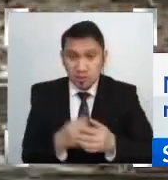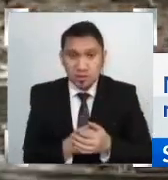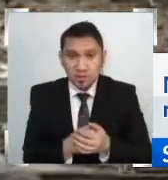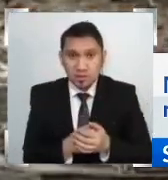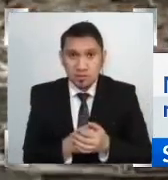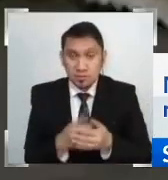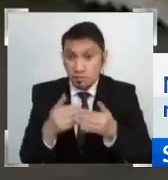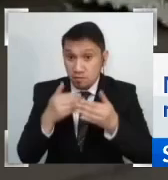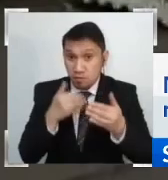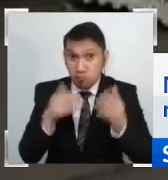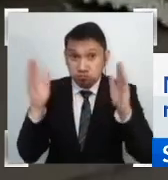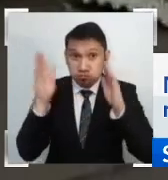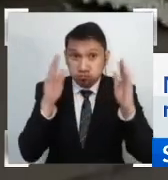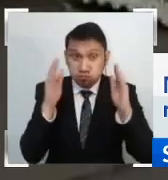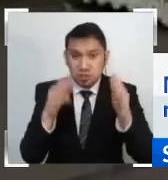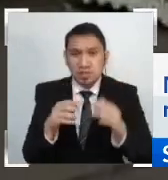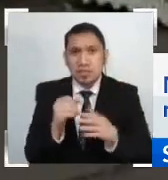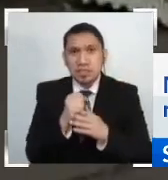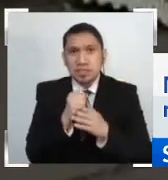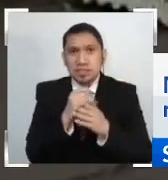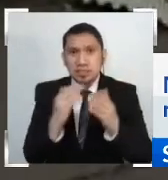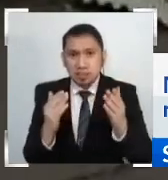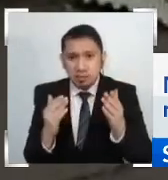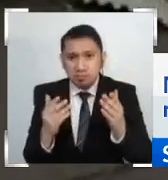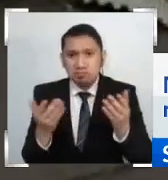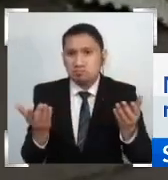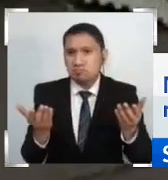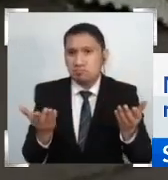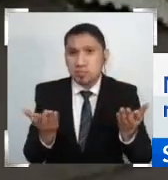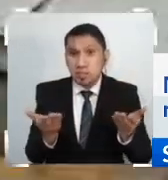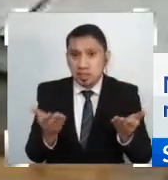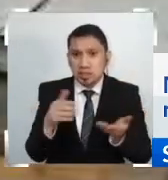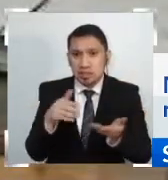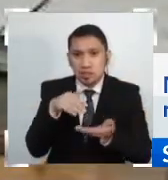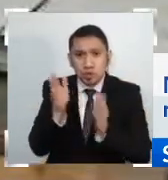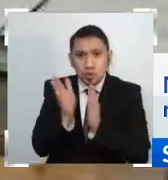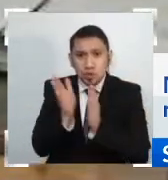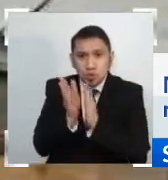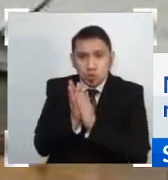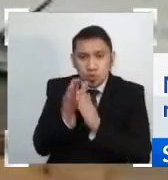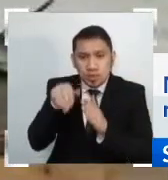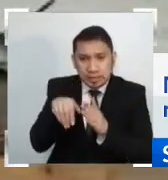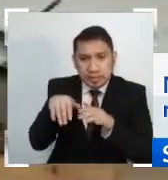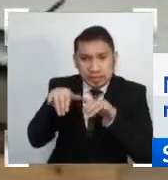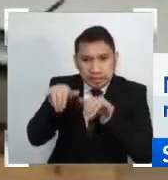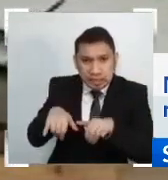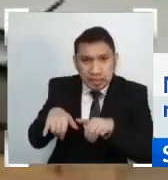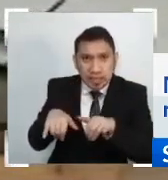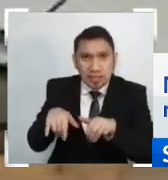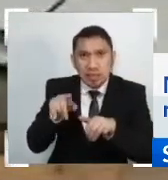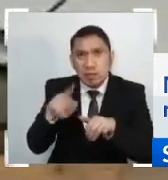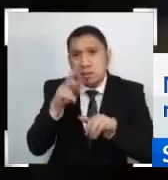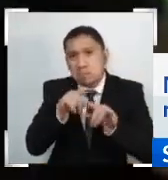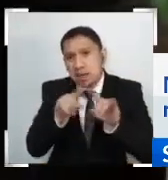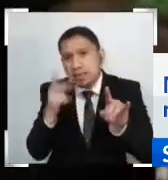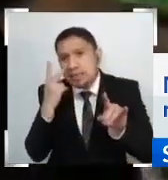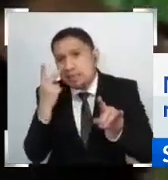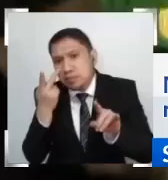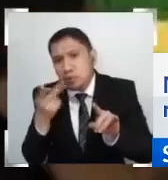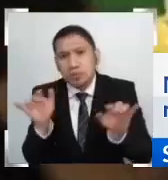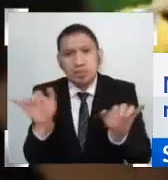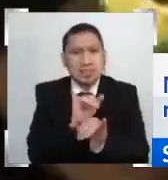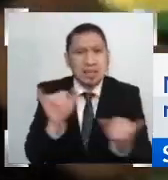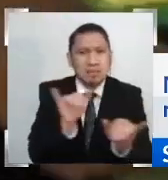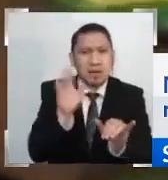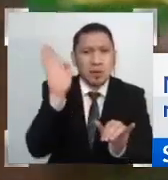bagyo. Ilan sa kanila dito sa Central School unang nagkubli. Giba na ngayon ang ilang gusali ng paaralan. Yung lugar